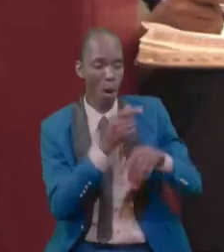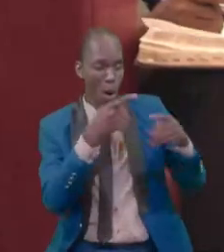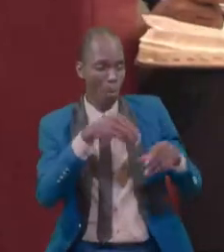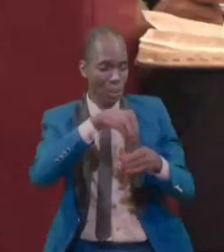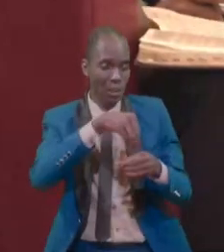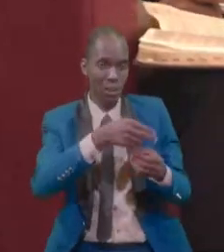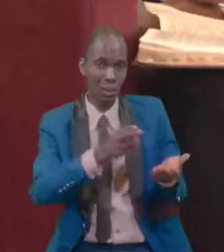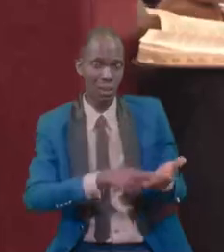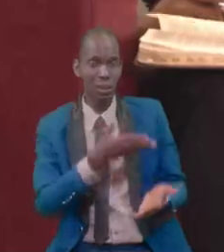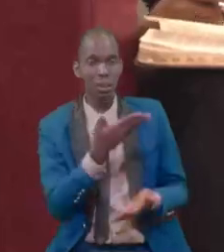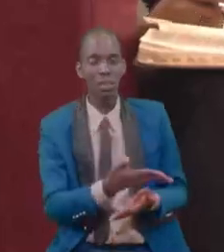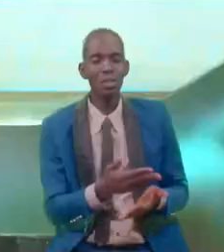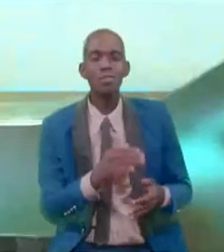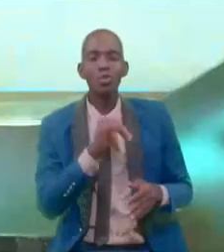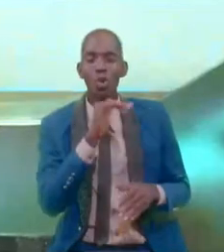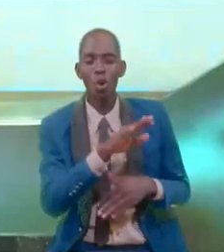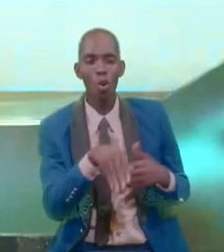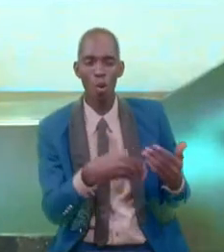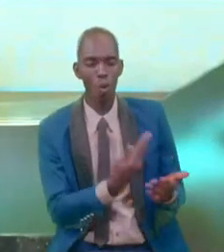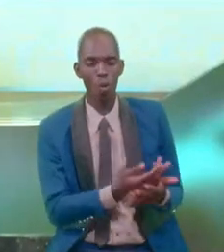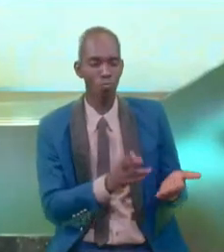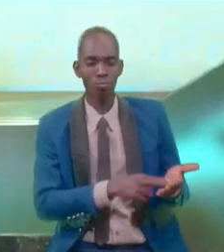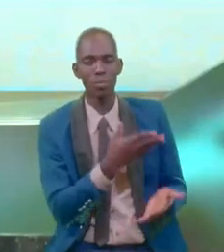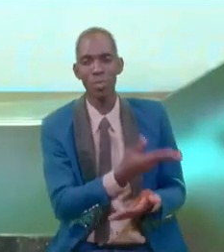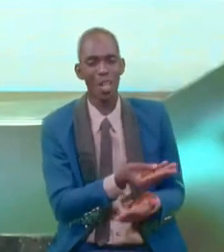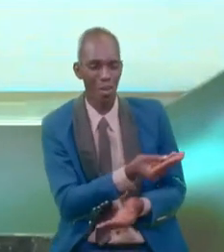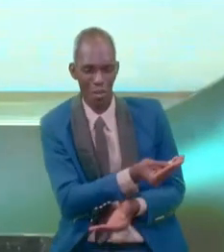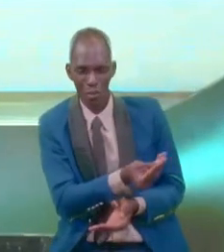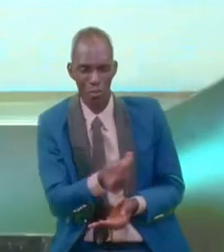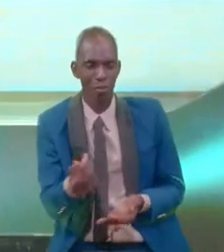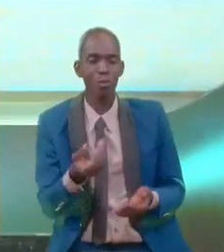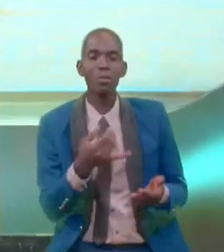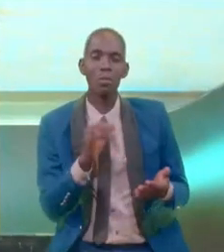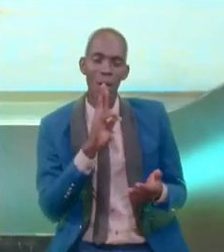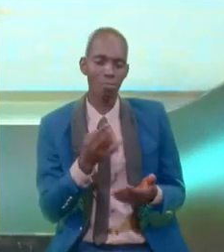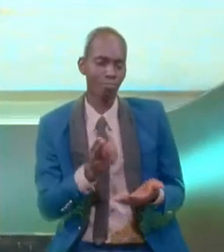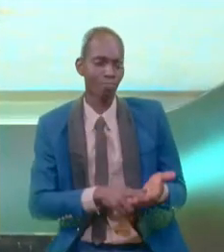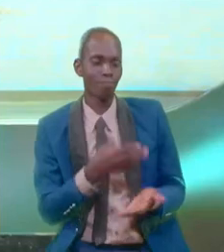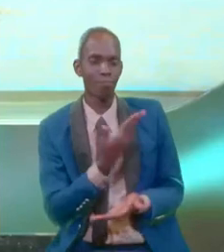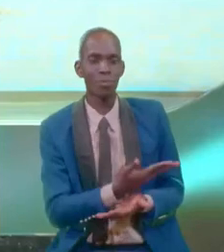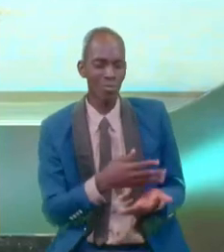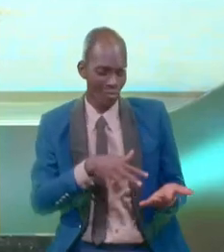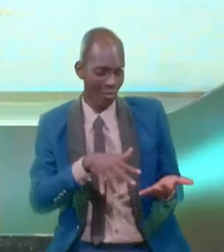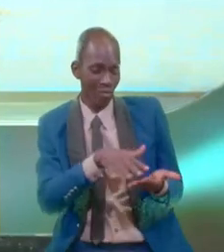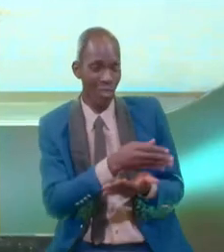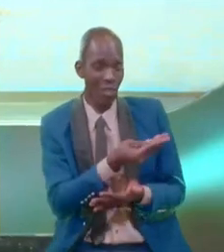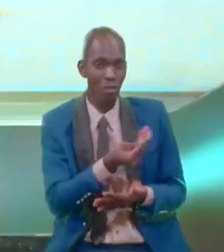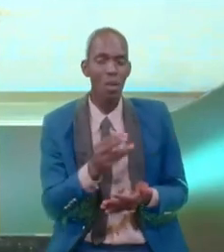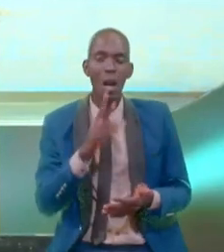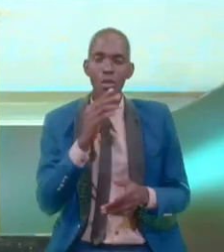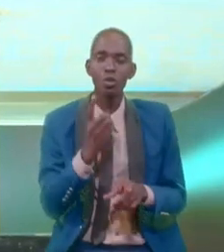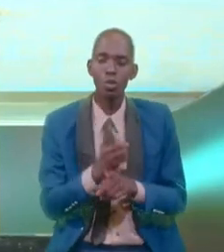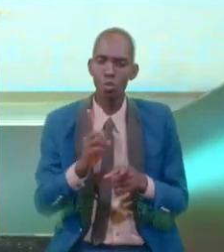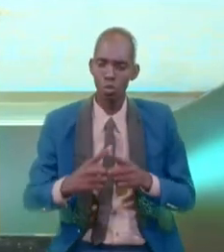a fait beaucoup plus de miracles que vous avez lus, mais que ces choses sont écrites pour pouvoir vous